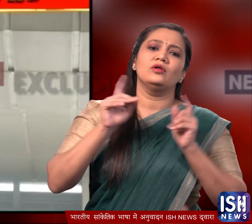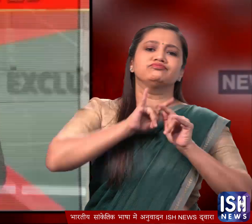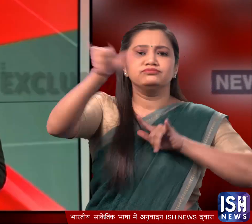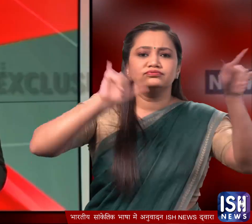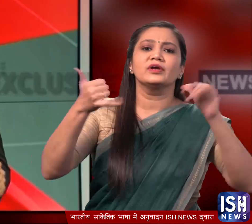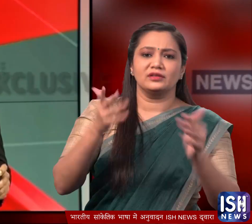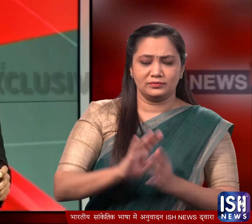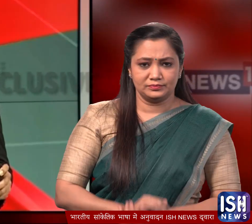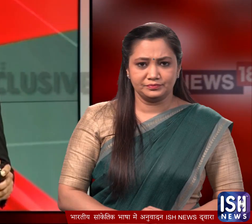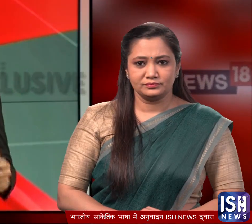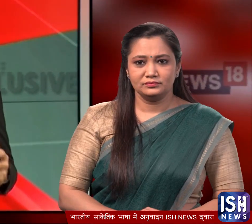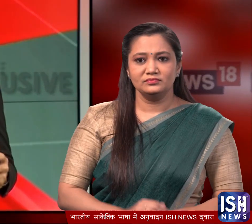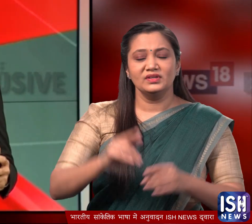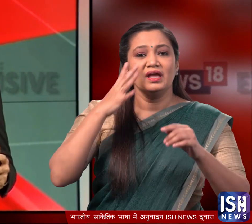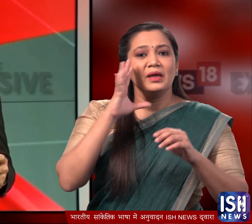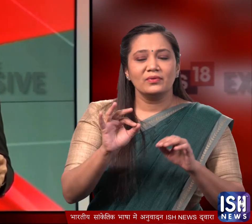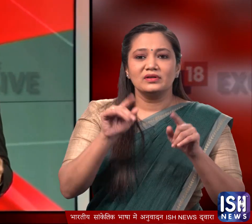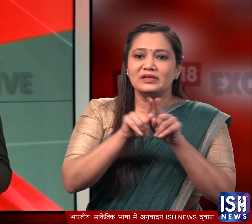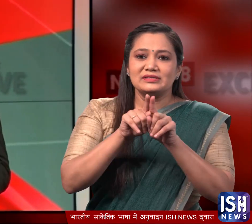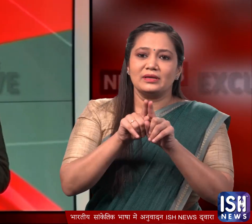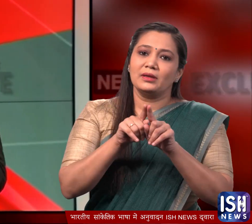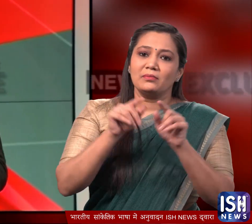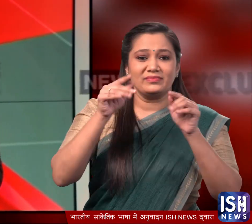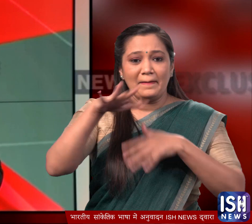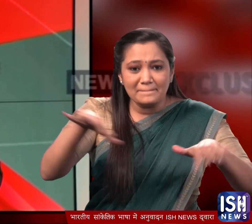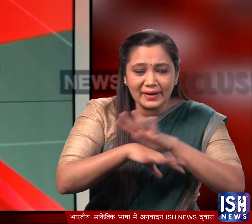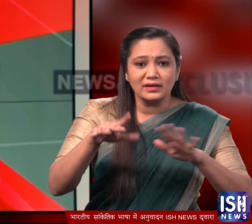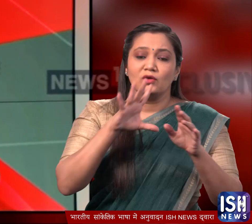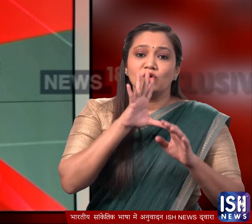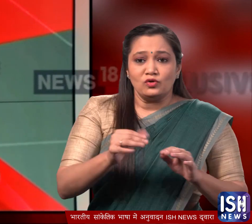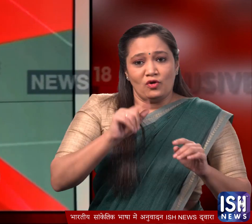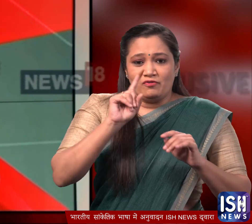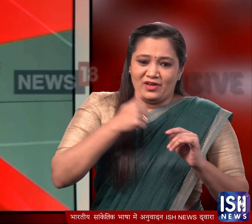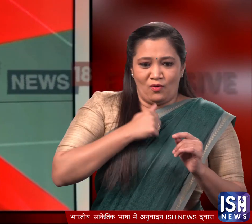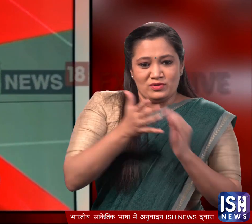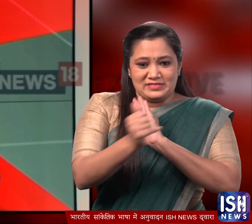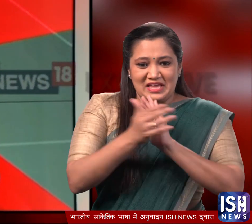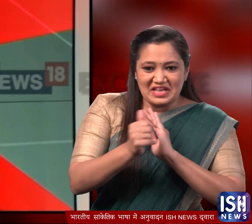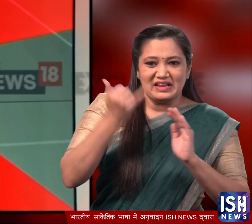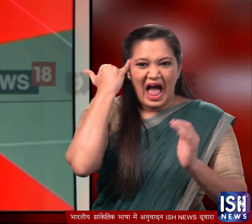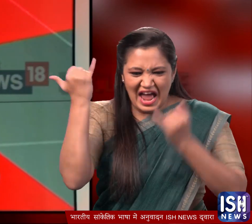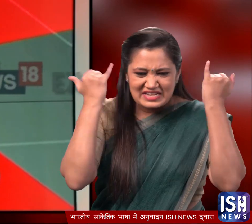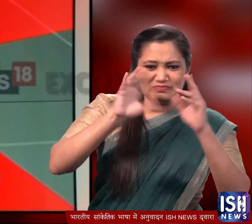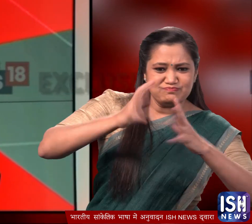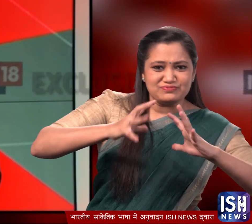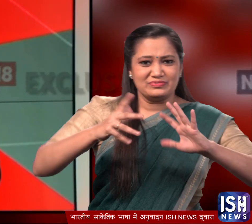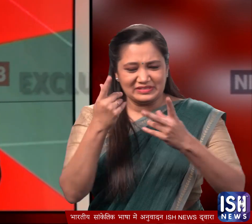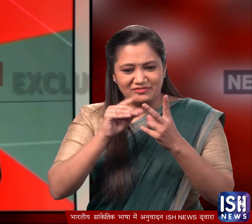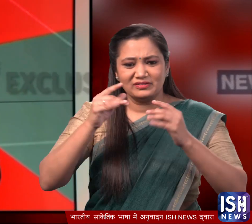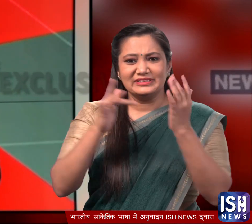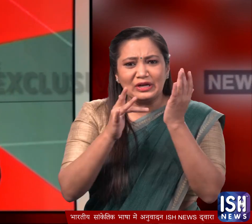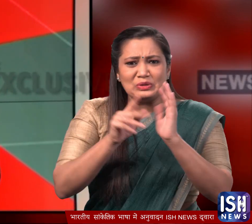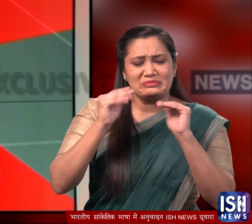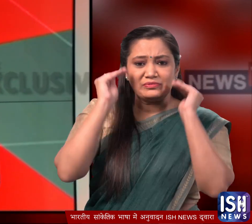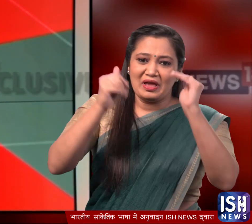सकें। सौभाग्य की एक बात है कि ऐसी व्यवस्था को ही उल्टी गंगा बहाना कहा जाता है। हम अपनी काबिलियत दिखाने के लिए ऐसी